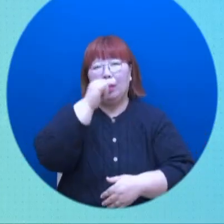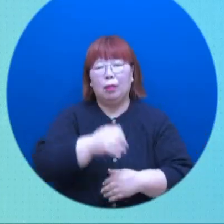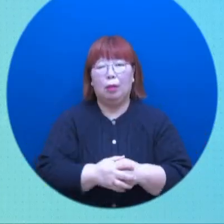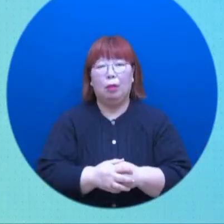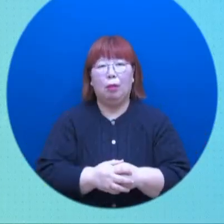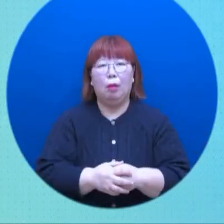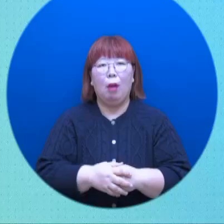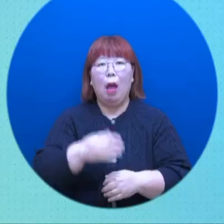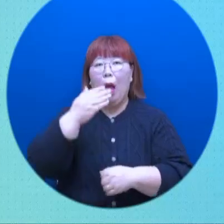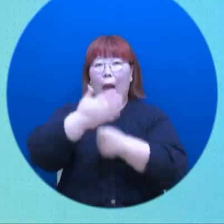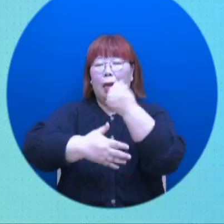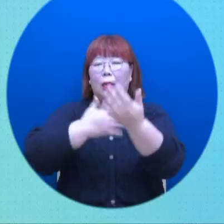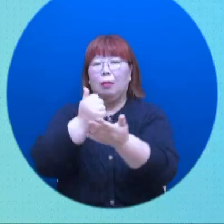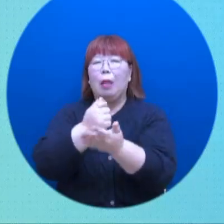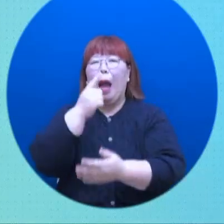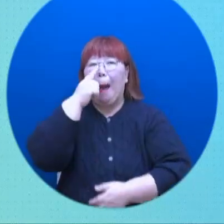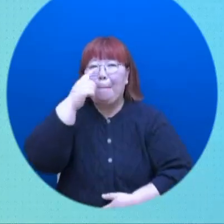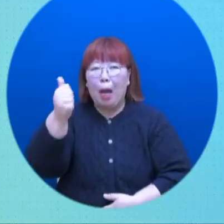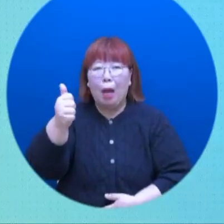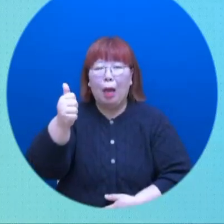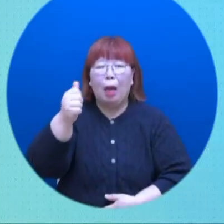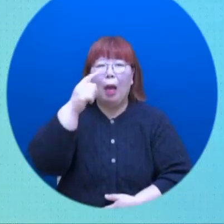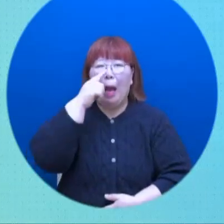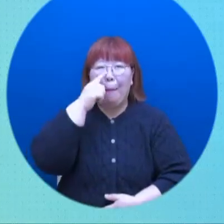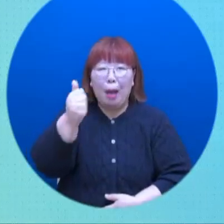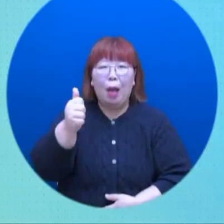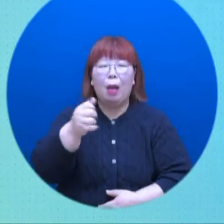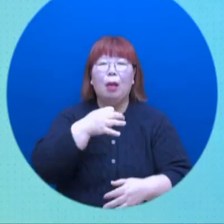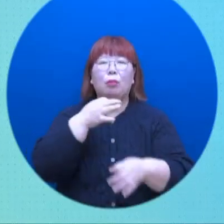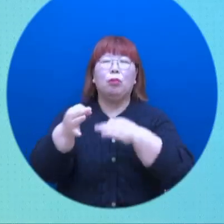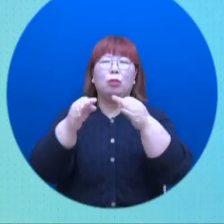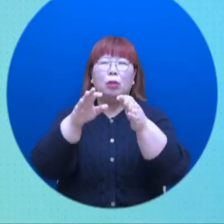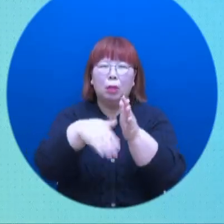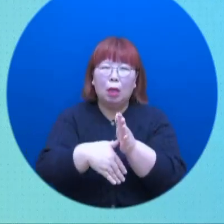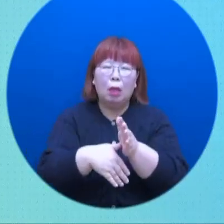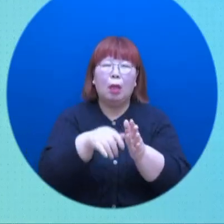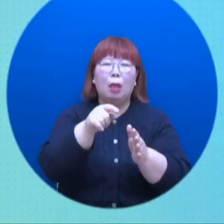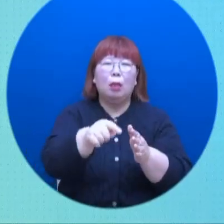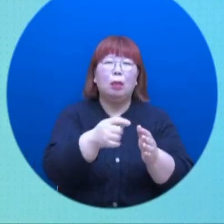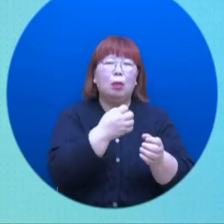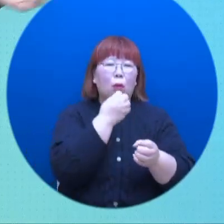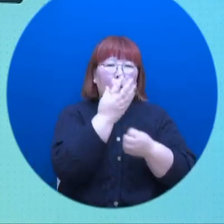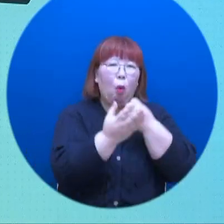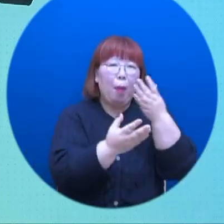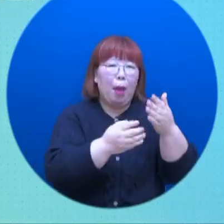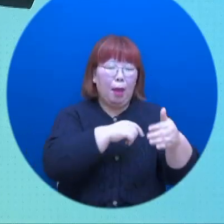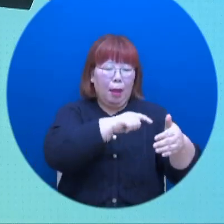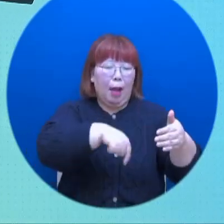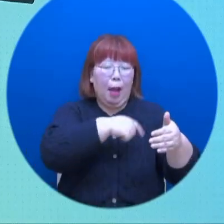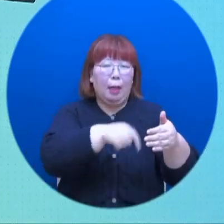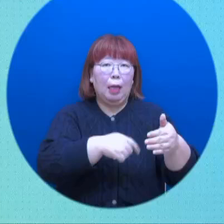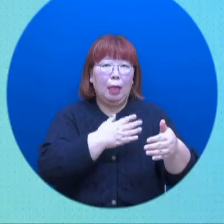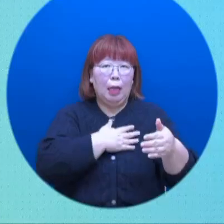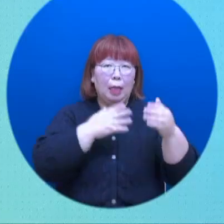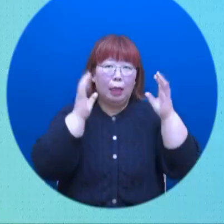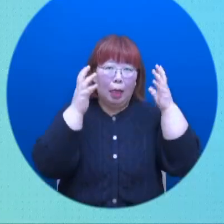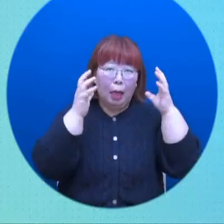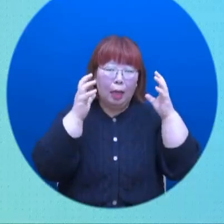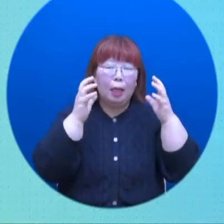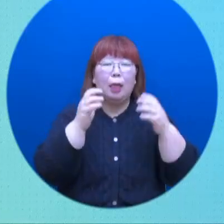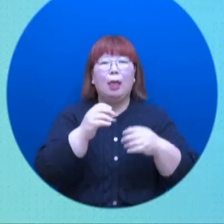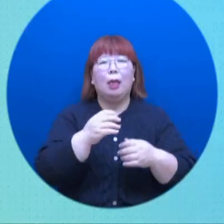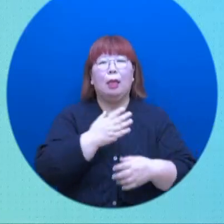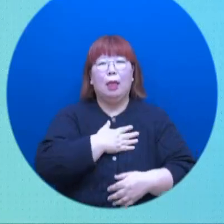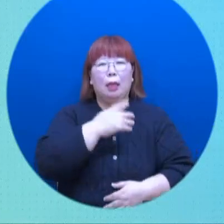하나님을 아빠, 아버지라고 부를 때 그 고백이 숨겨져 있는 거예요. 하나님 아버지 앞에서 나는